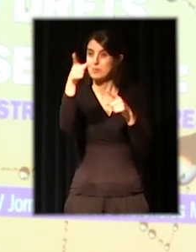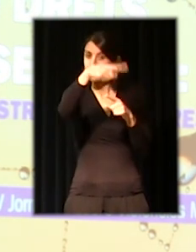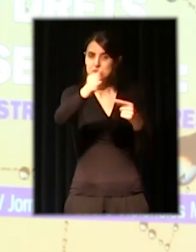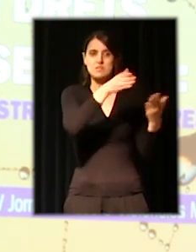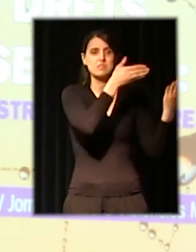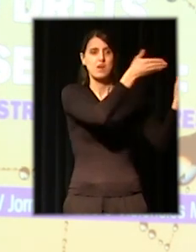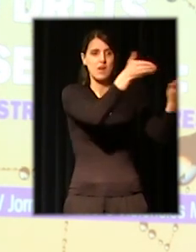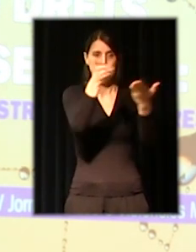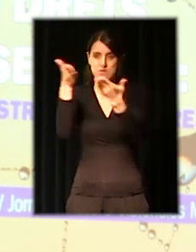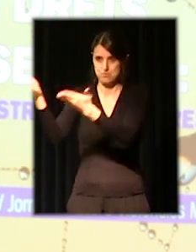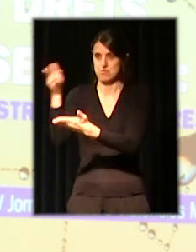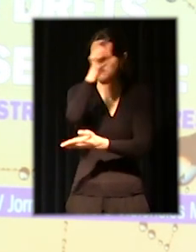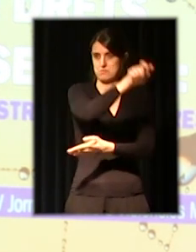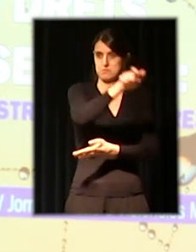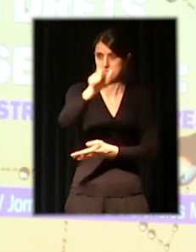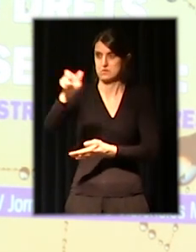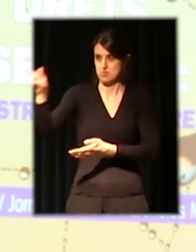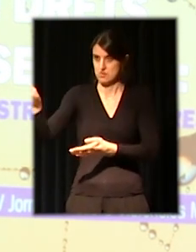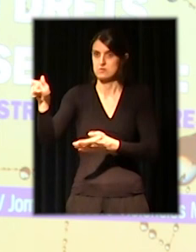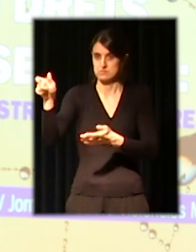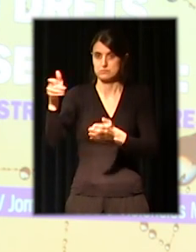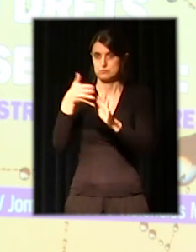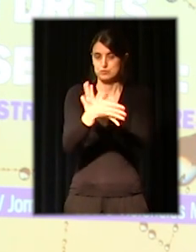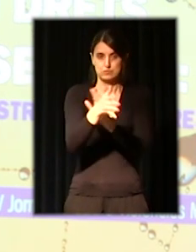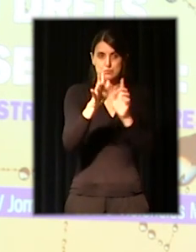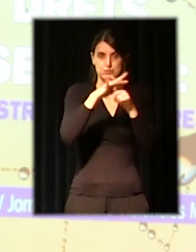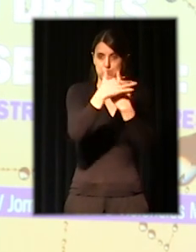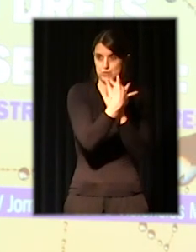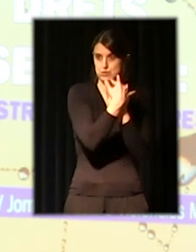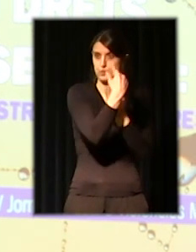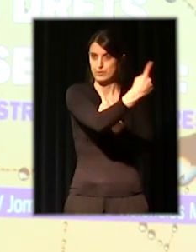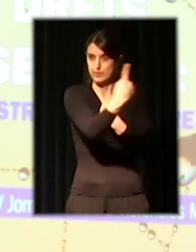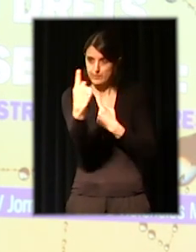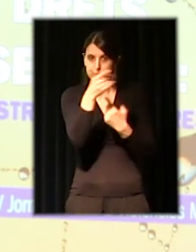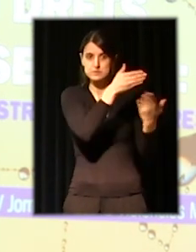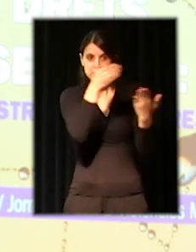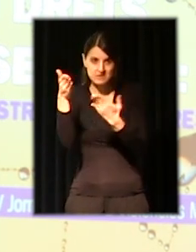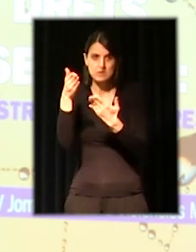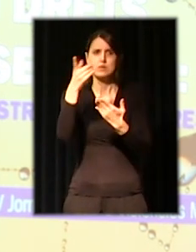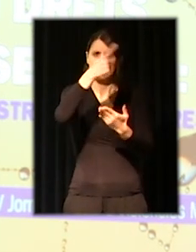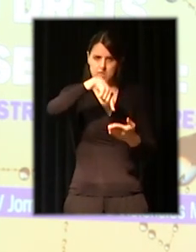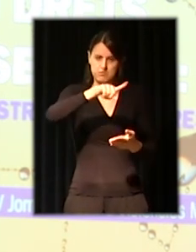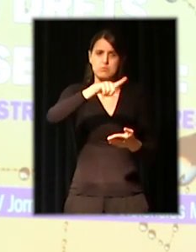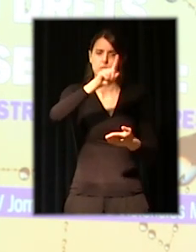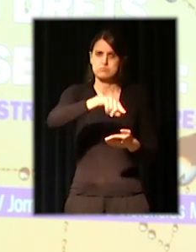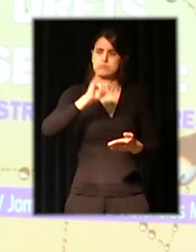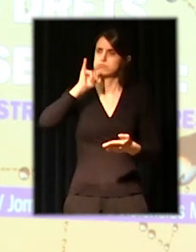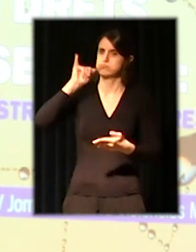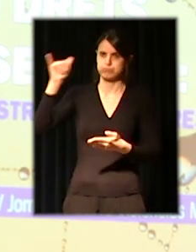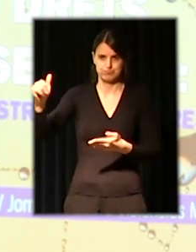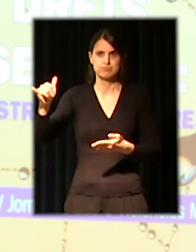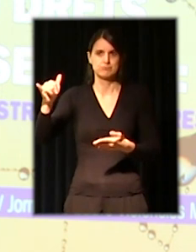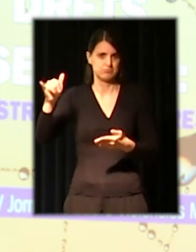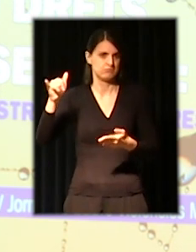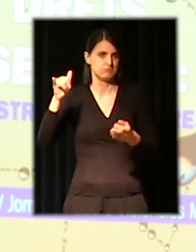persones que tenen aquestes situacions i d'altres, perquè les denuncieu pels canals